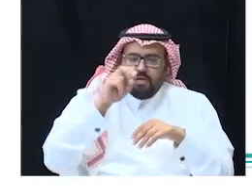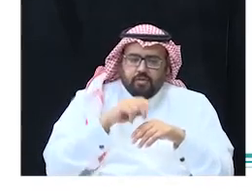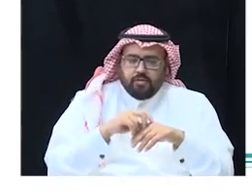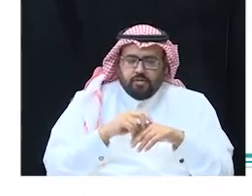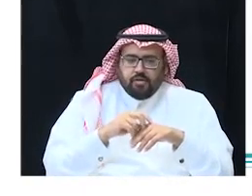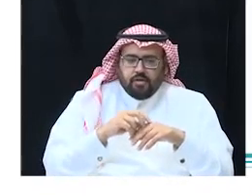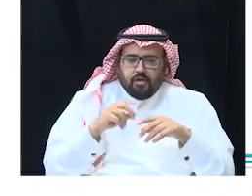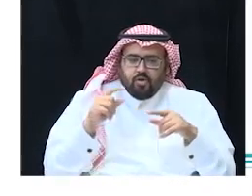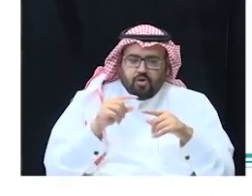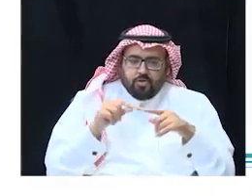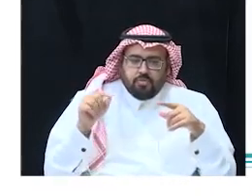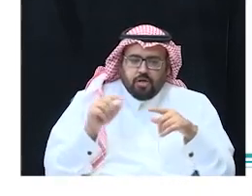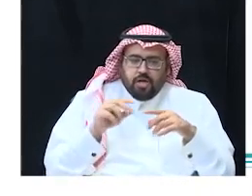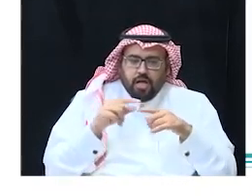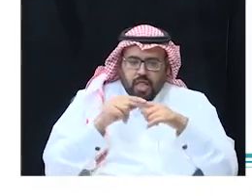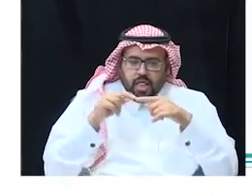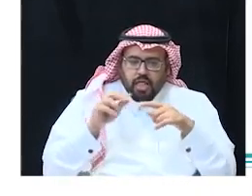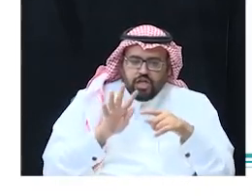الجاذبية.